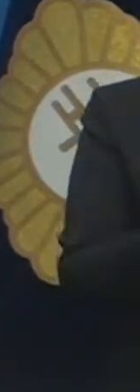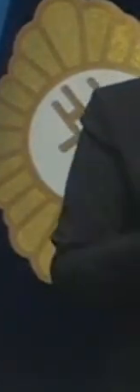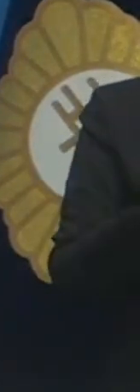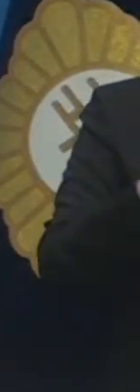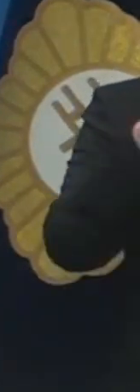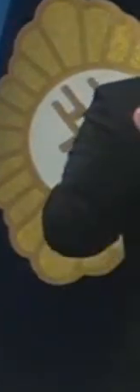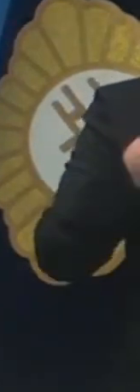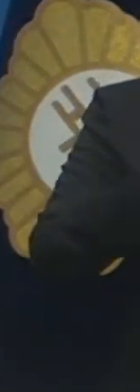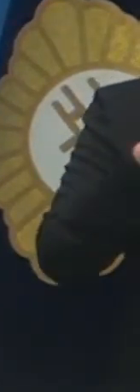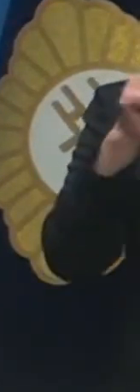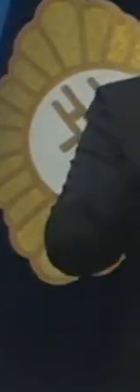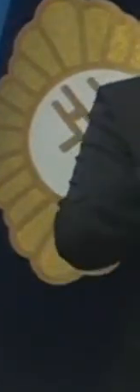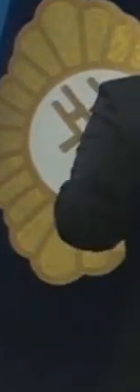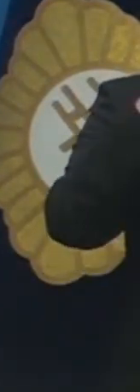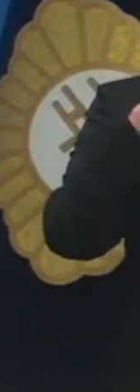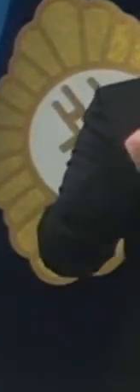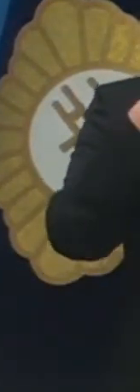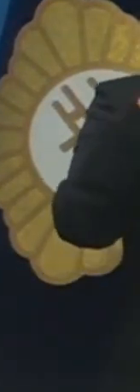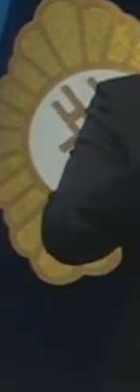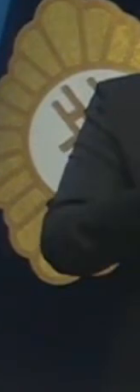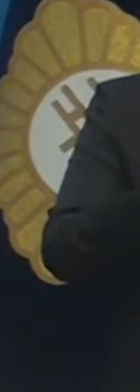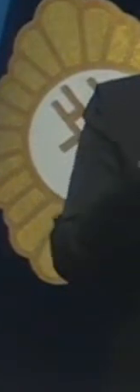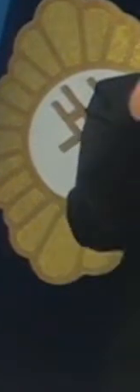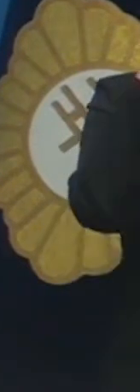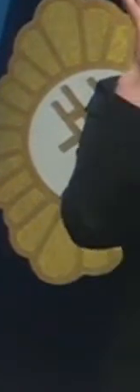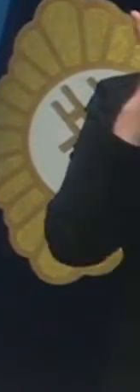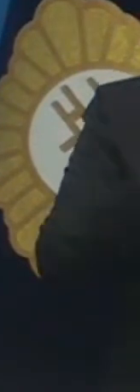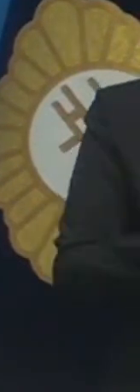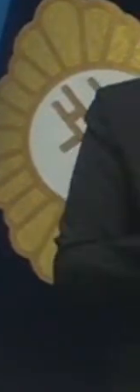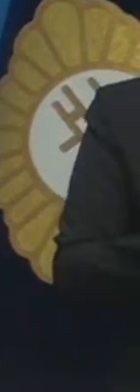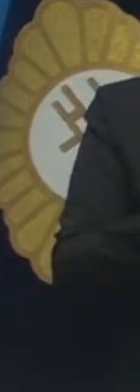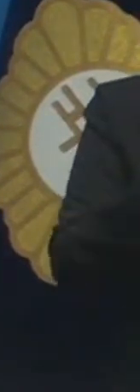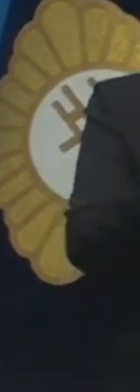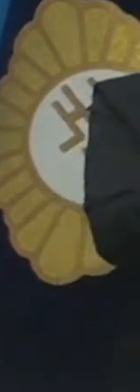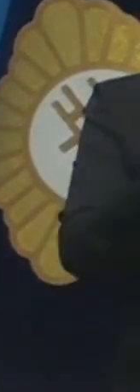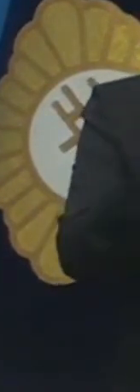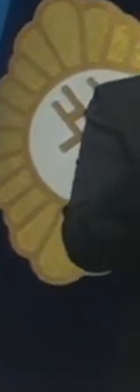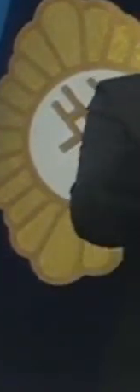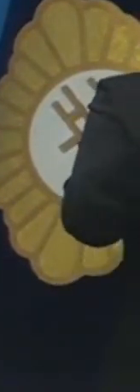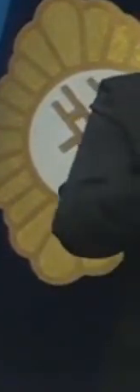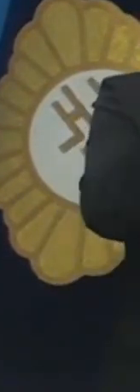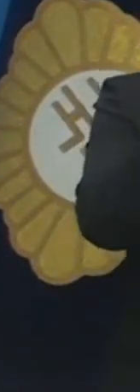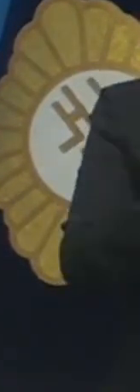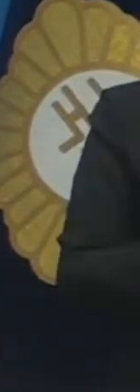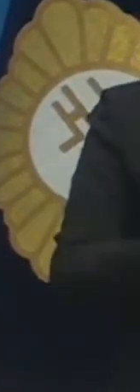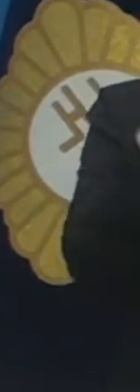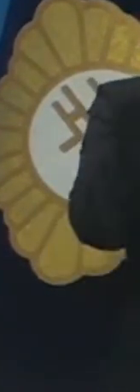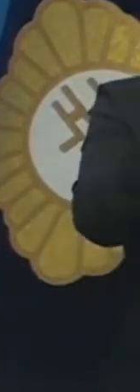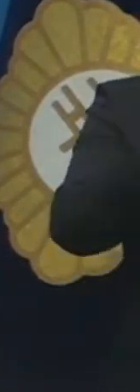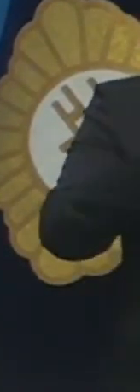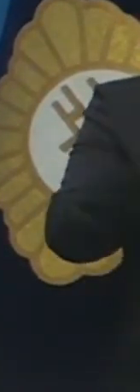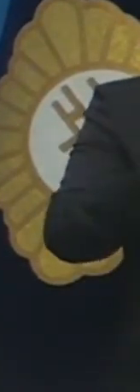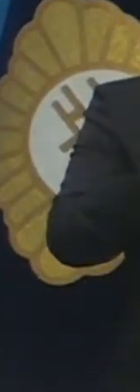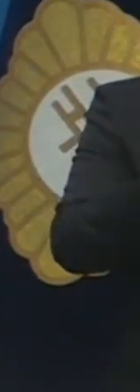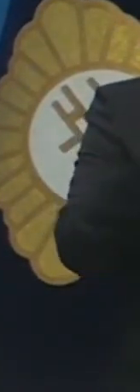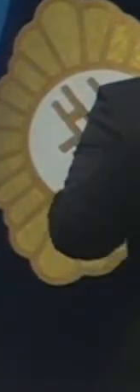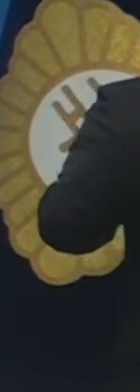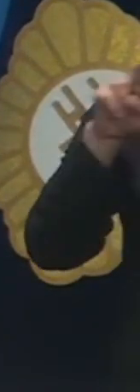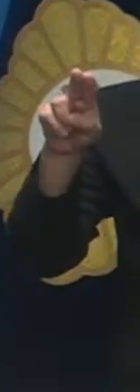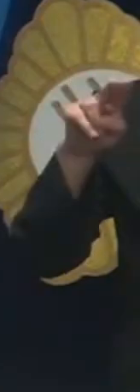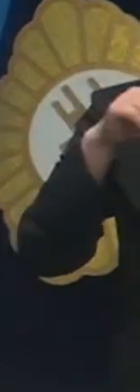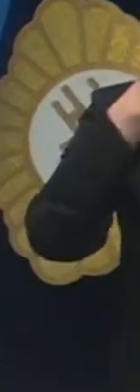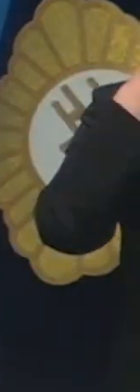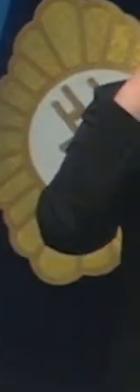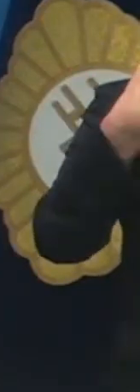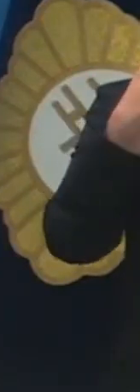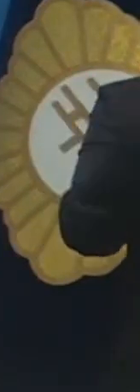16일 11시에 마지막 절차인 대학 평의회 회의만 남겨두고 있습니다. 예정대로라면 취소로